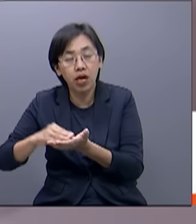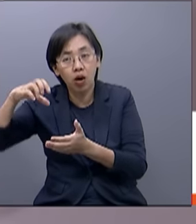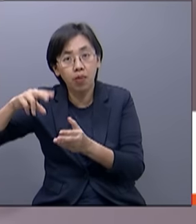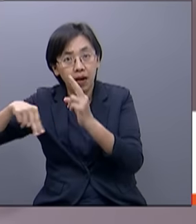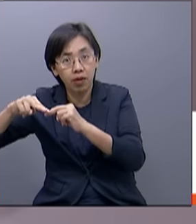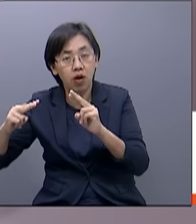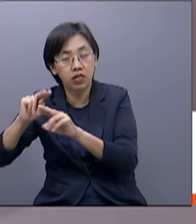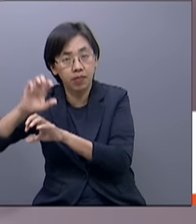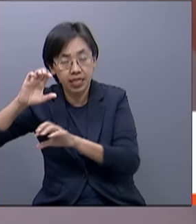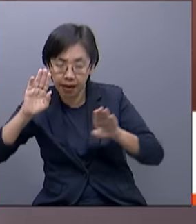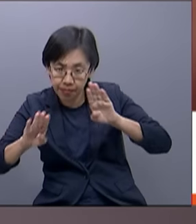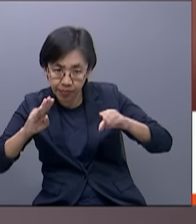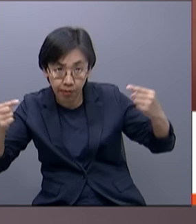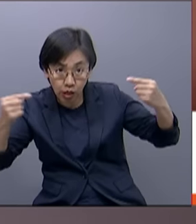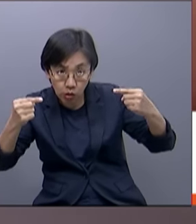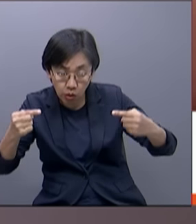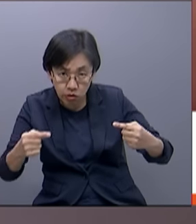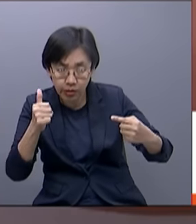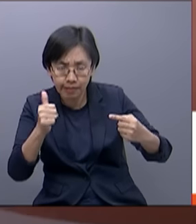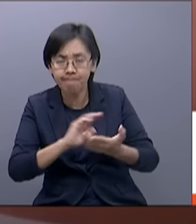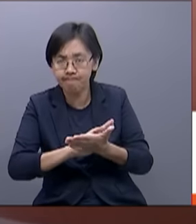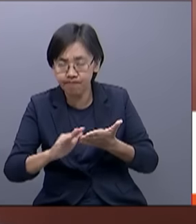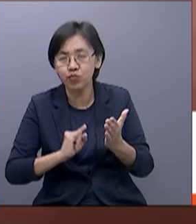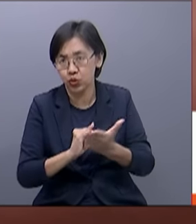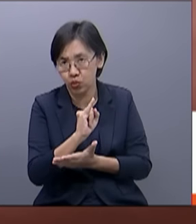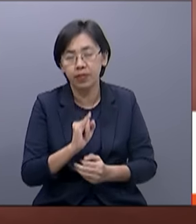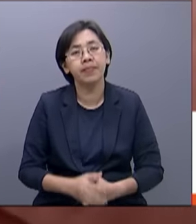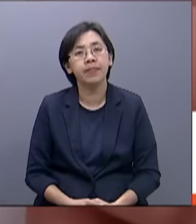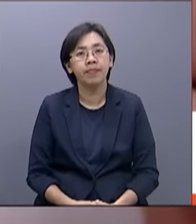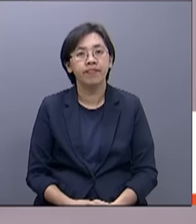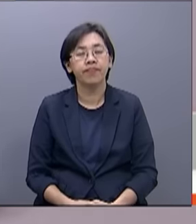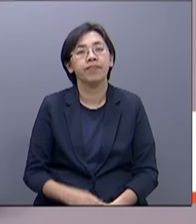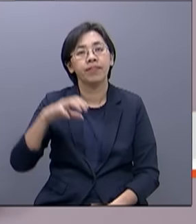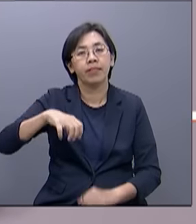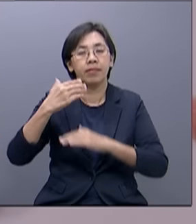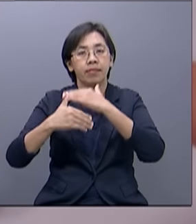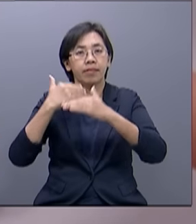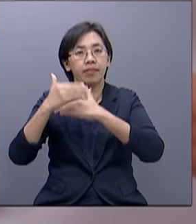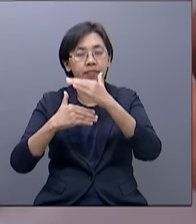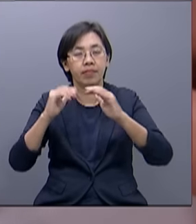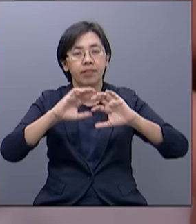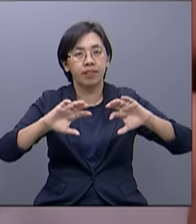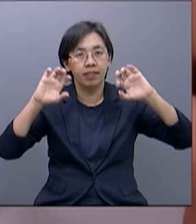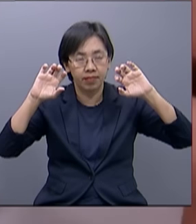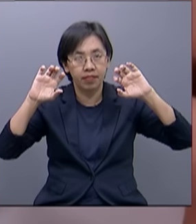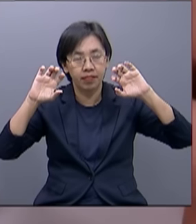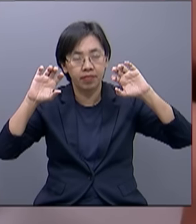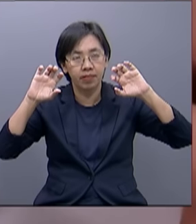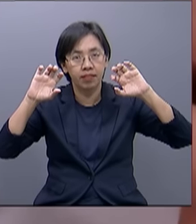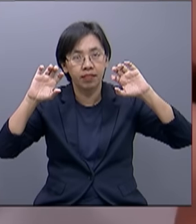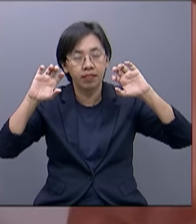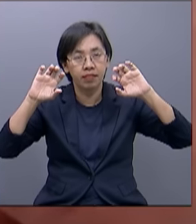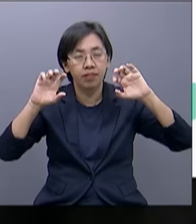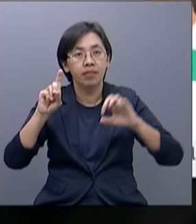มหาดไทยเป็นไปอย่างราบรื่นและถูกต้องครบถ้วนค่ะทั้งนี้สำนักงานพัฒนารัฐบาลดิจิตัลหรือองค์การมหาชนหรือว่า